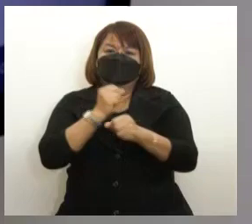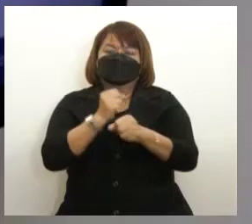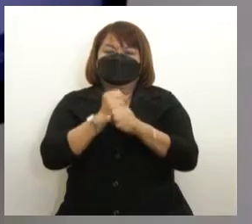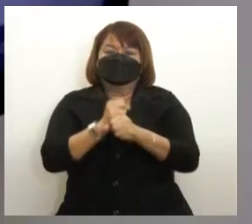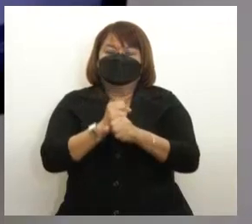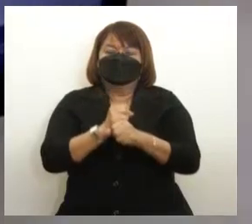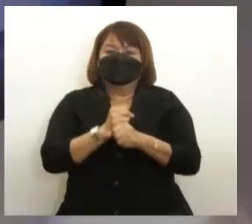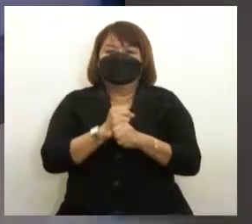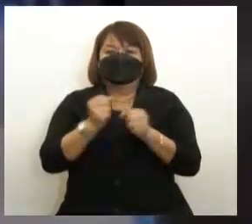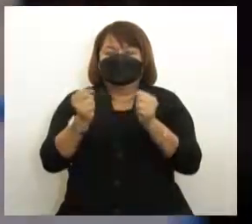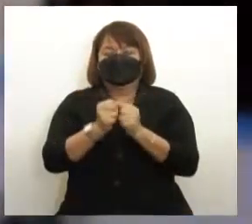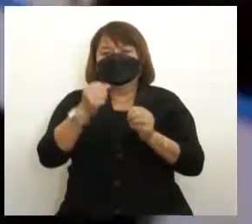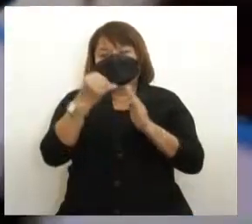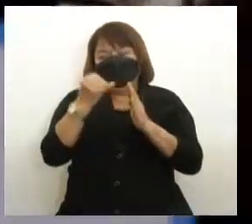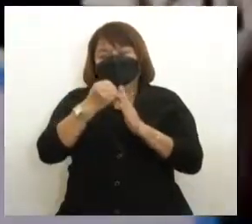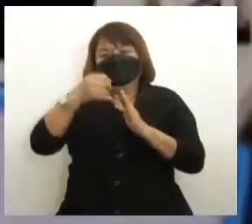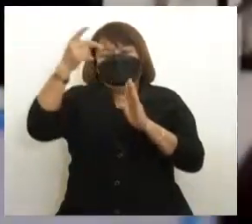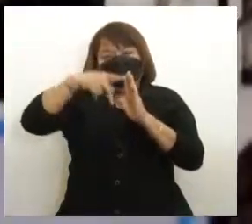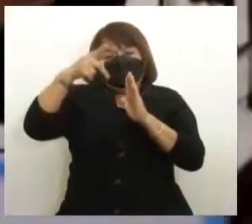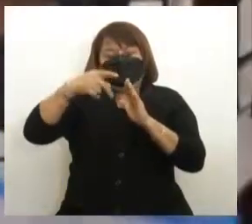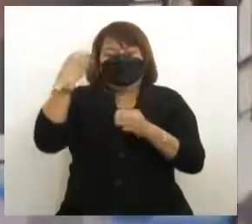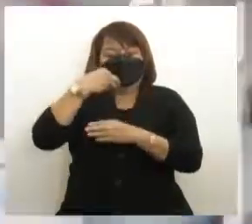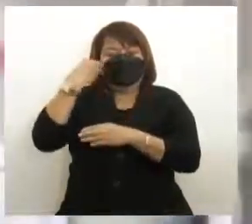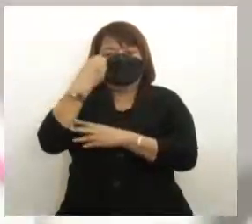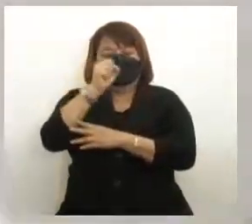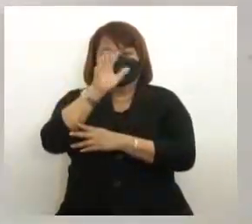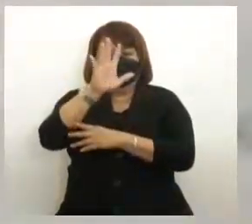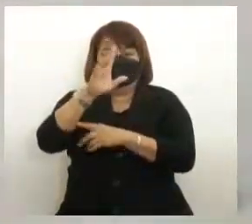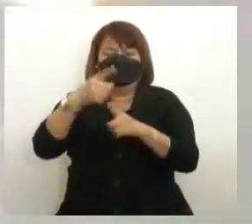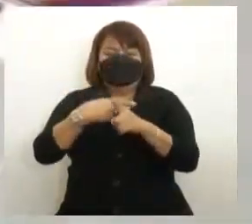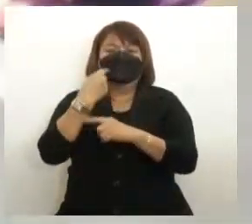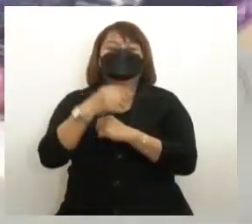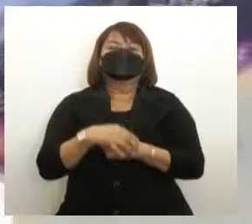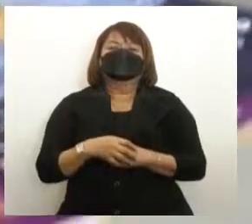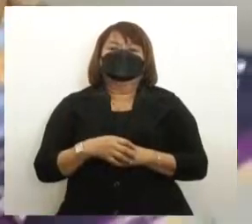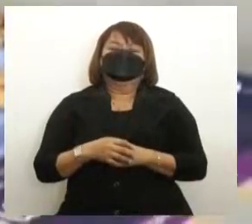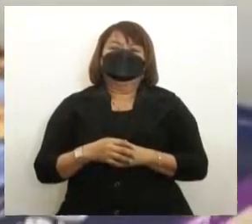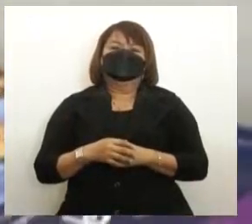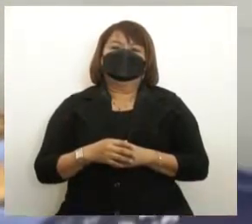ขับเคลื่อนให้กับจังหวัดแพร่ทุกวันที่15ของเดือน